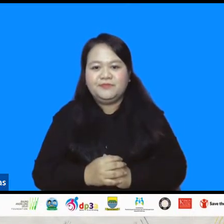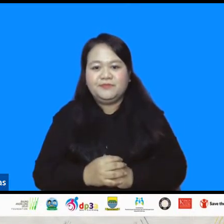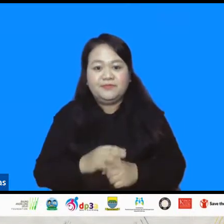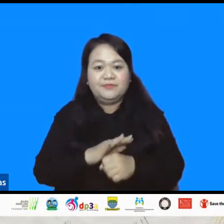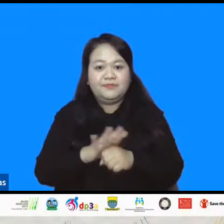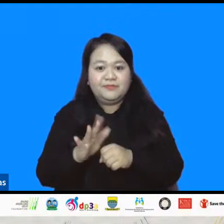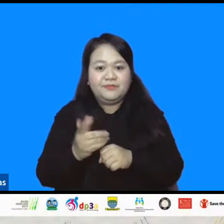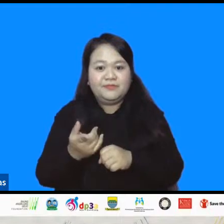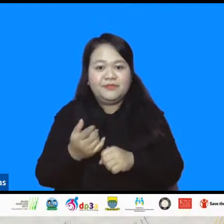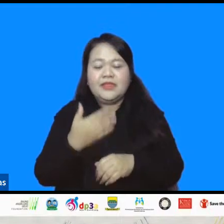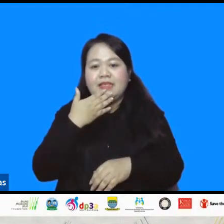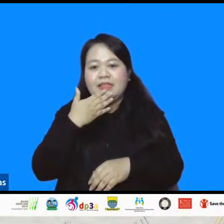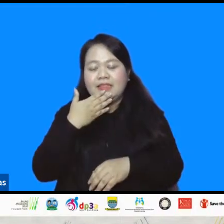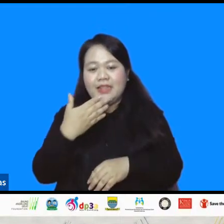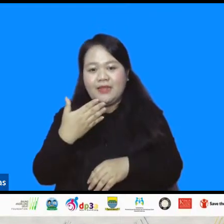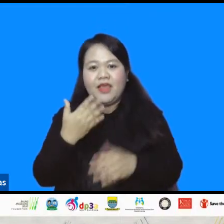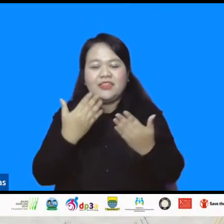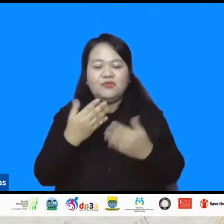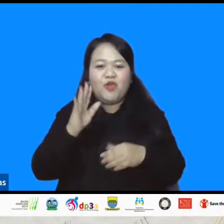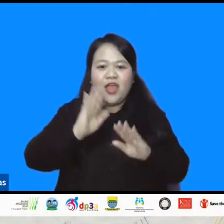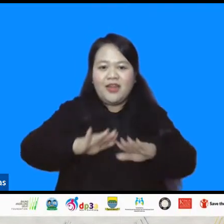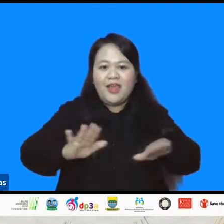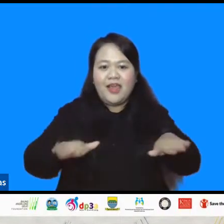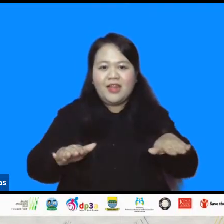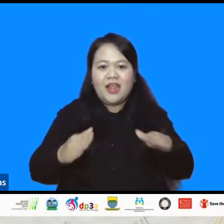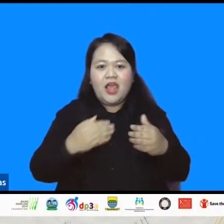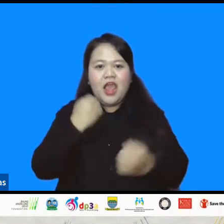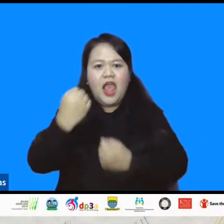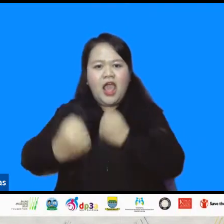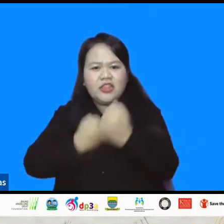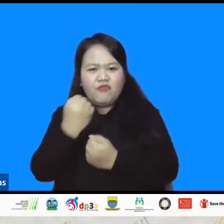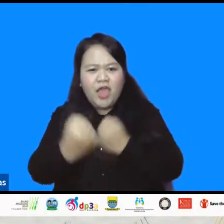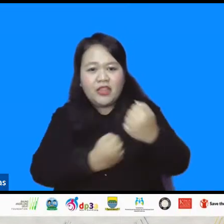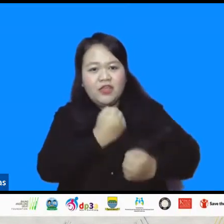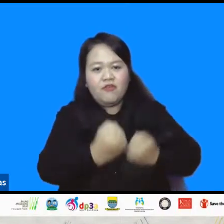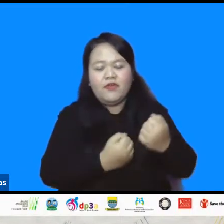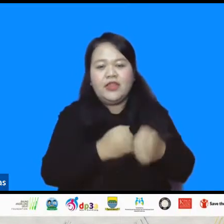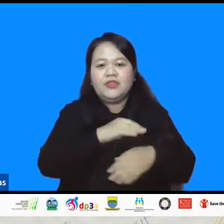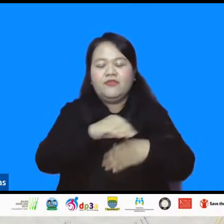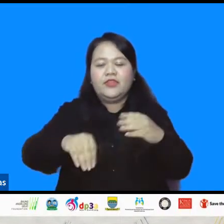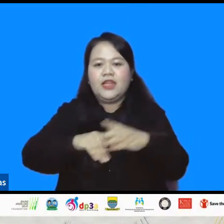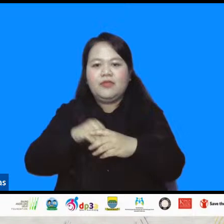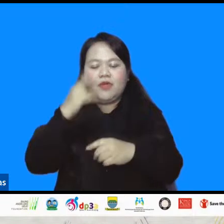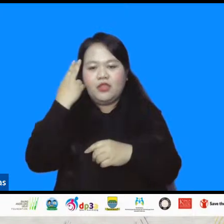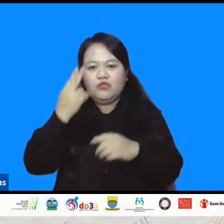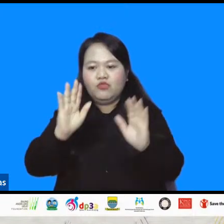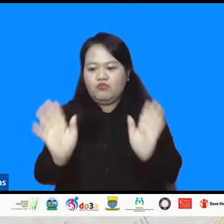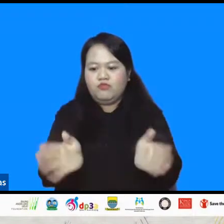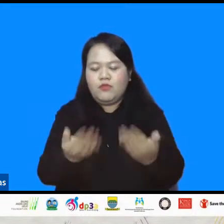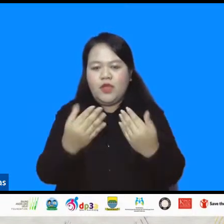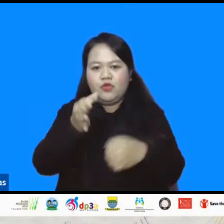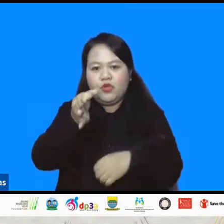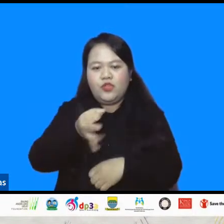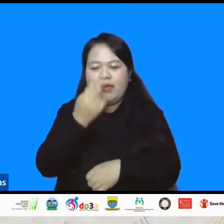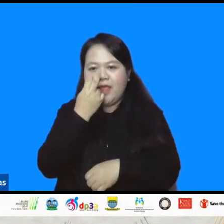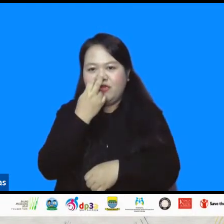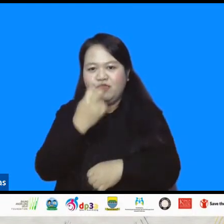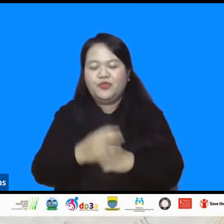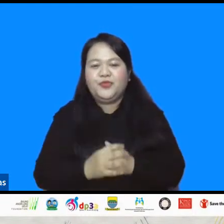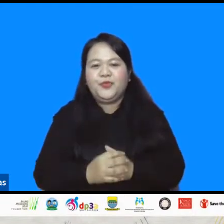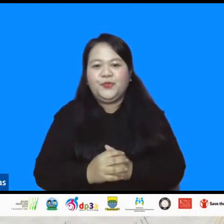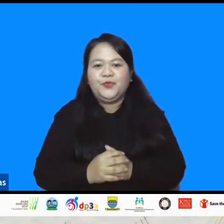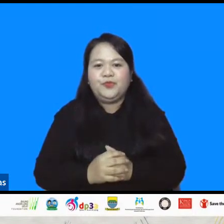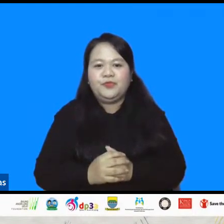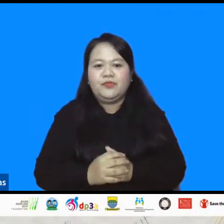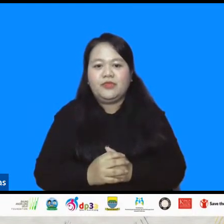Oke, Bun, terima kasih. Semoga anak-anak juga lebih aktif lagi gitu ya, terlibat dalam Iya. pembangunan di Kota Bandung ini. Oke, kalau